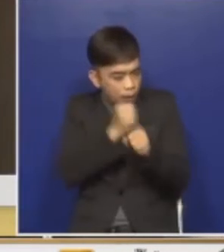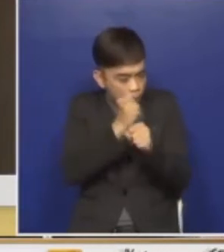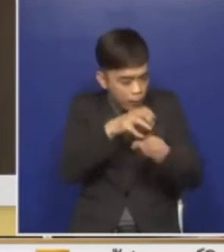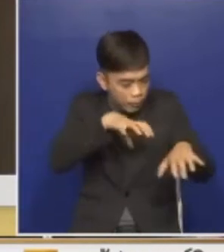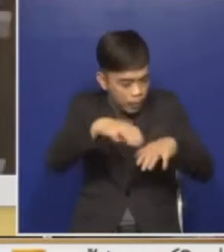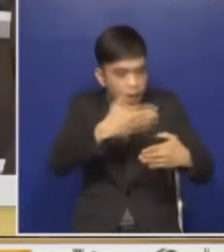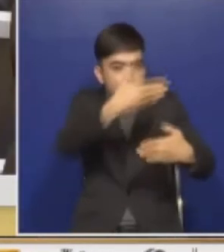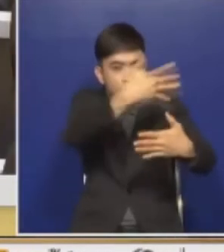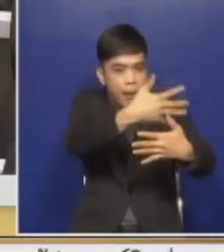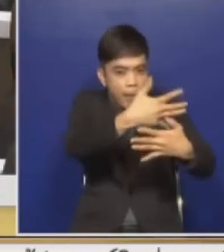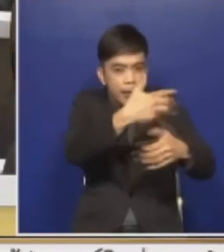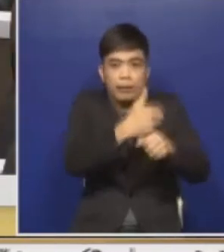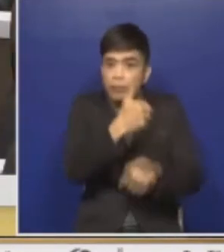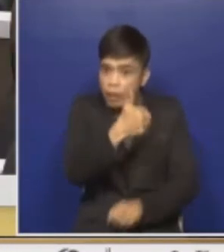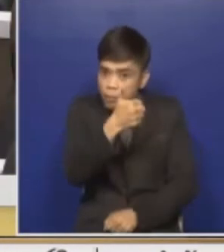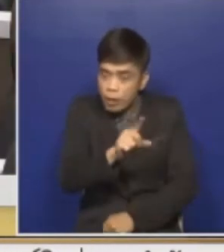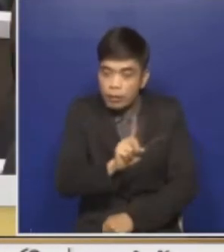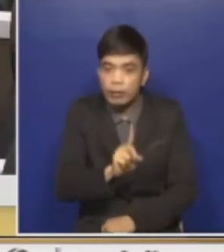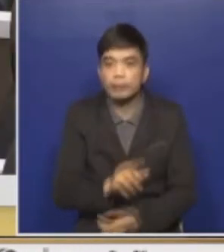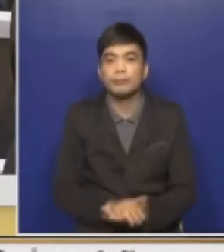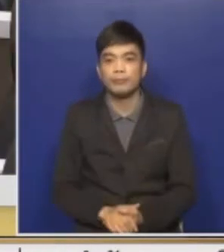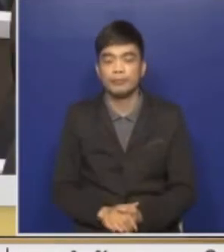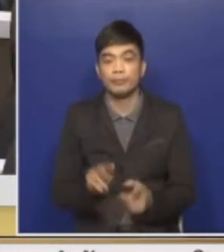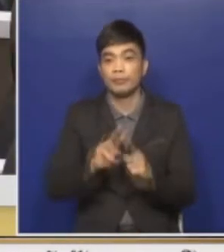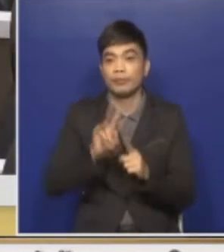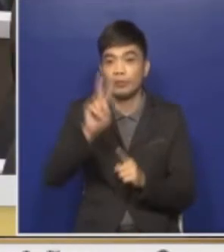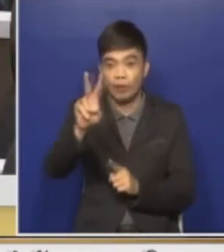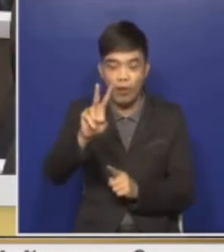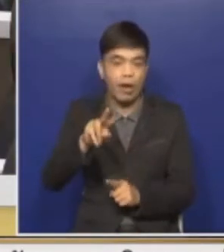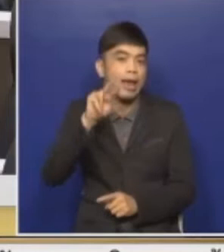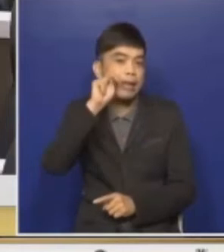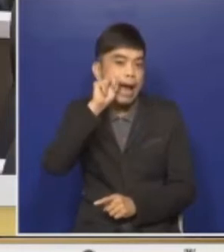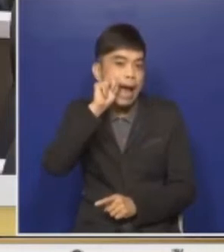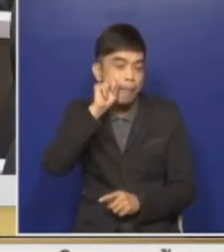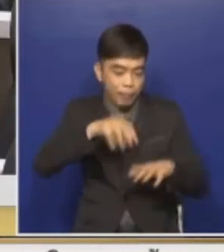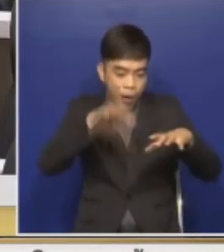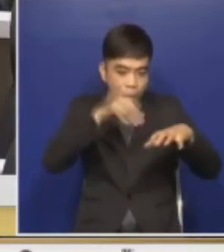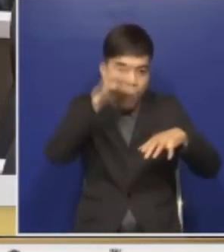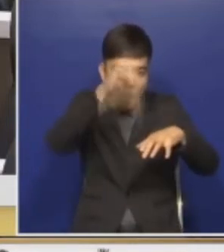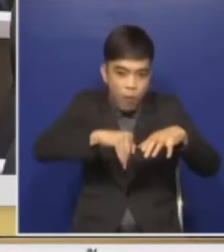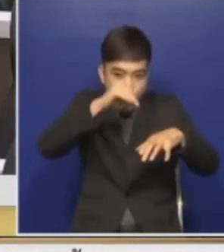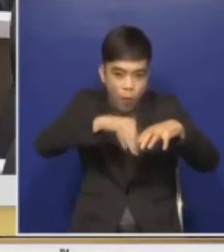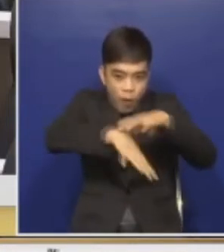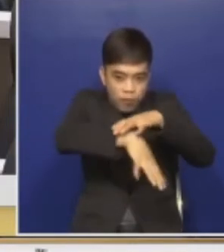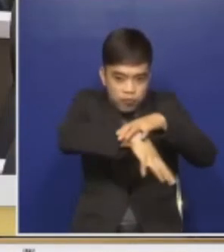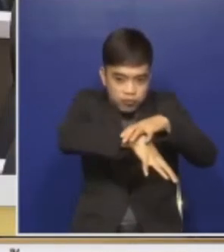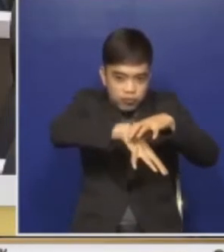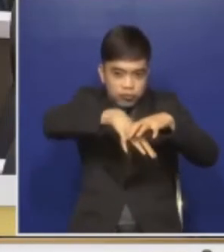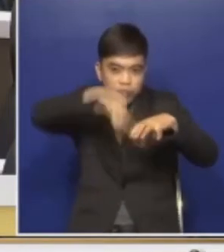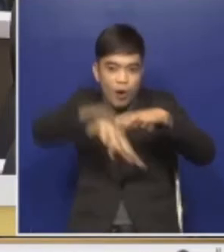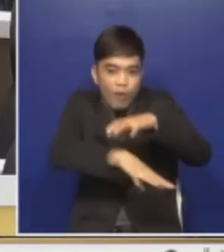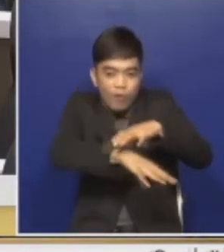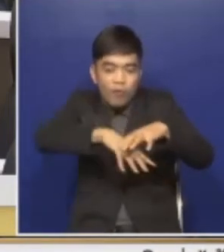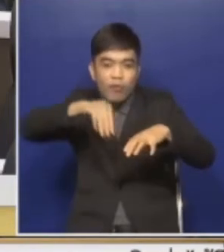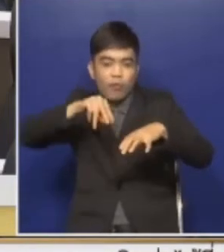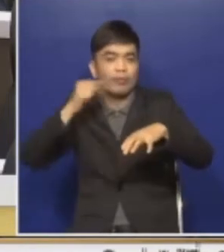อันที่สองนะคะเรื่องการจุขุดเจาะน้ำบาดาลที่อำเภอแม่ฟ้าหลวงนะคะส่วนใหญ่เป็นเขตป่าและ